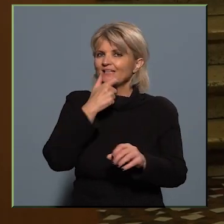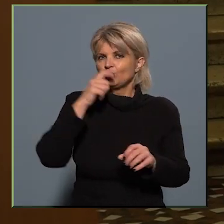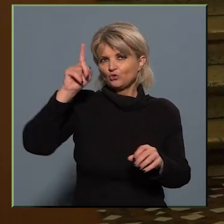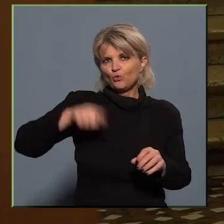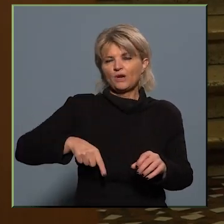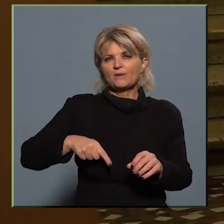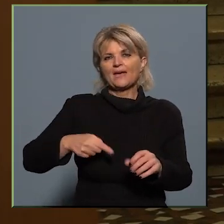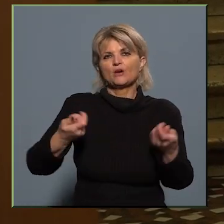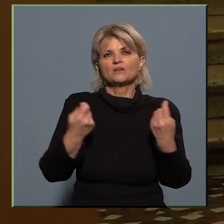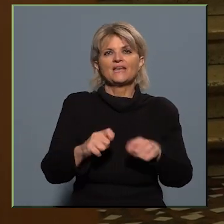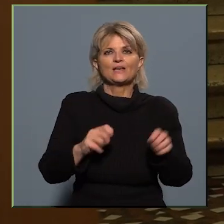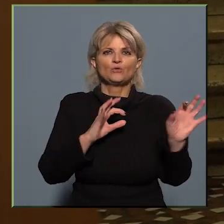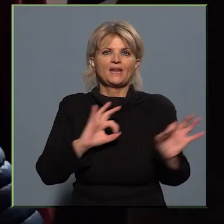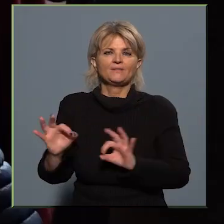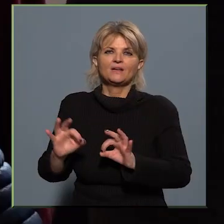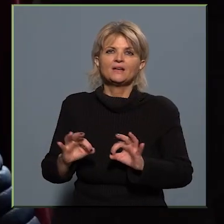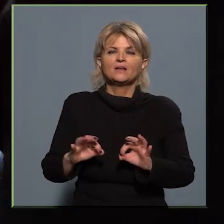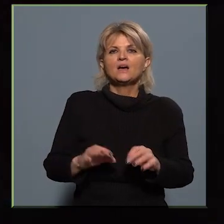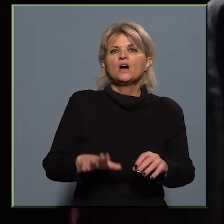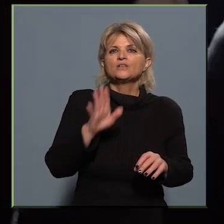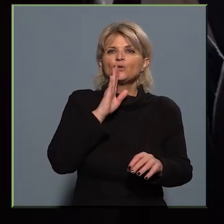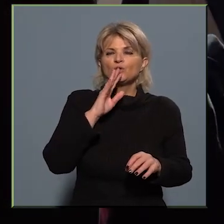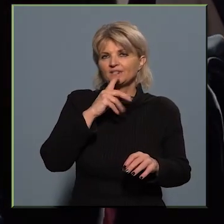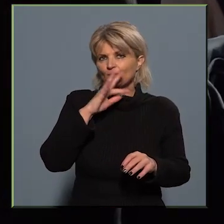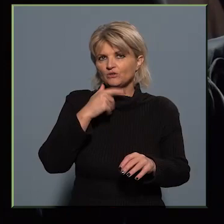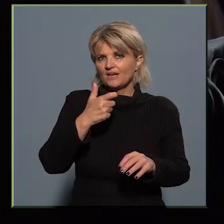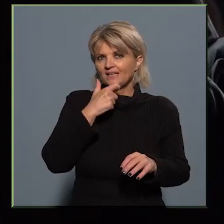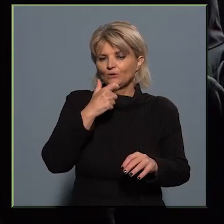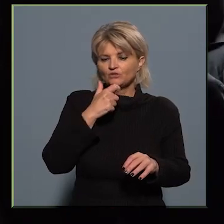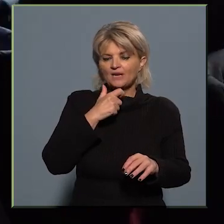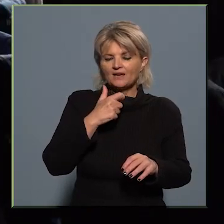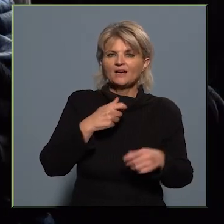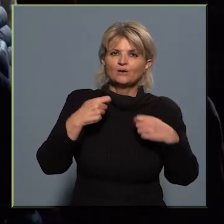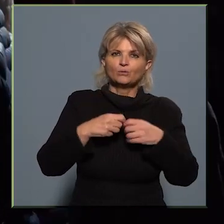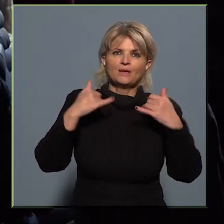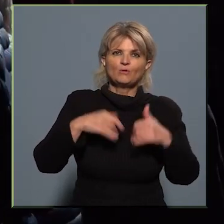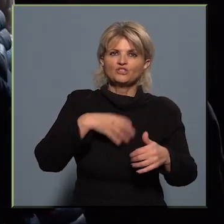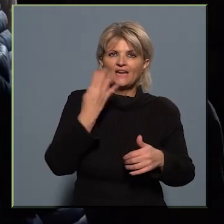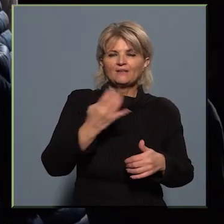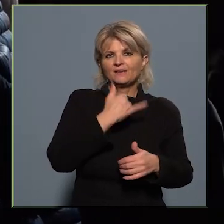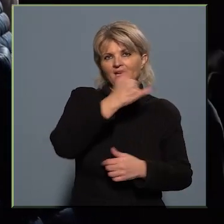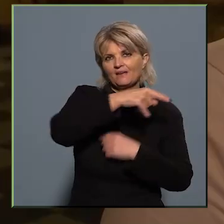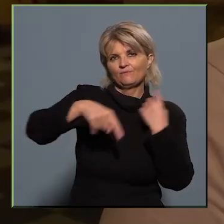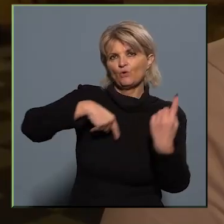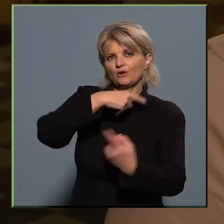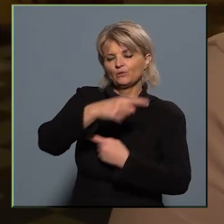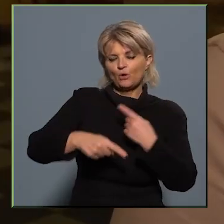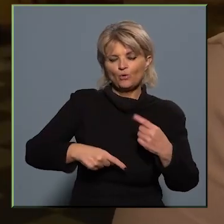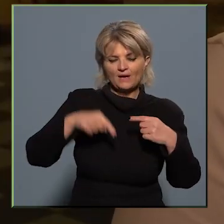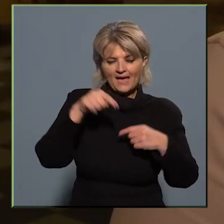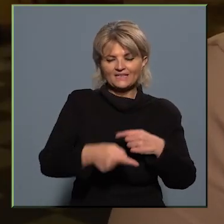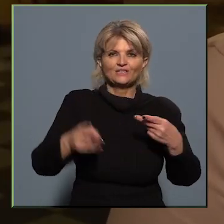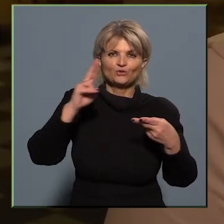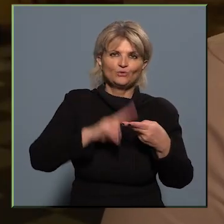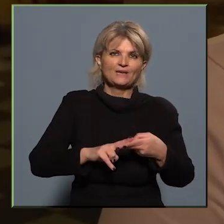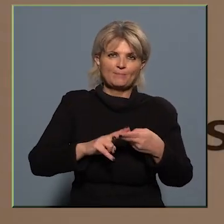a záró rendezvénye. Az Őszi Rózsa Idősek Klubja most tölti a 40. évfordulóját, és ezt is ünnepeljük